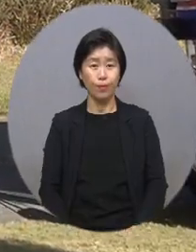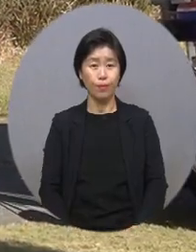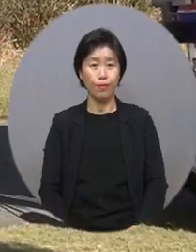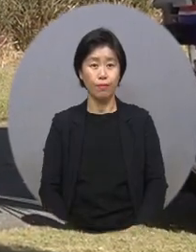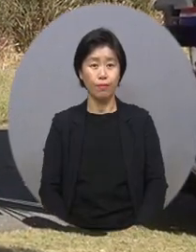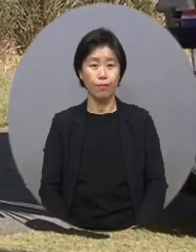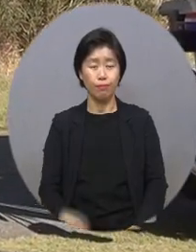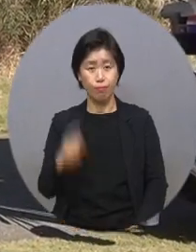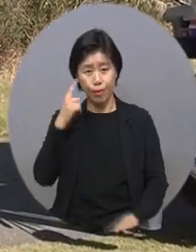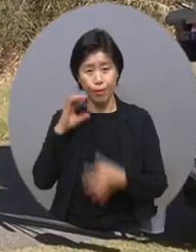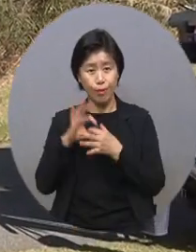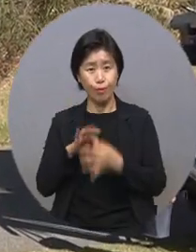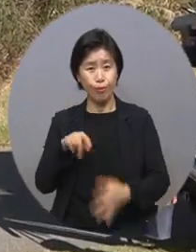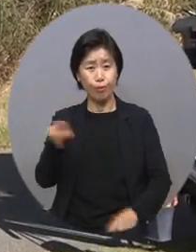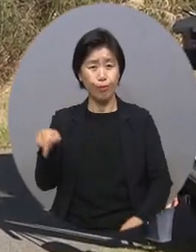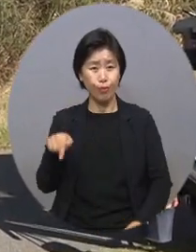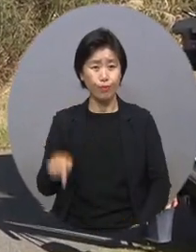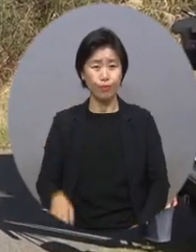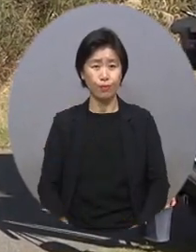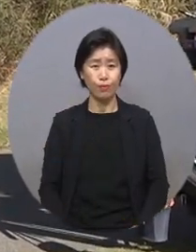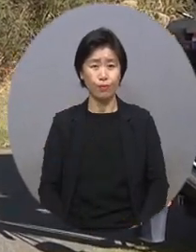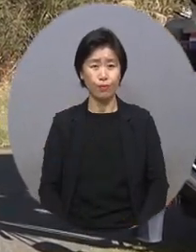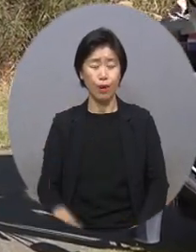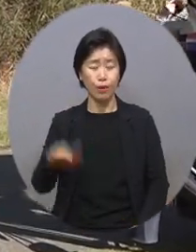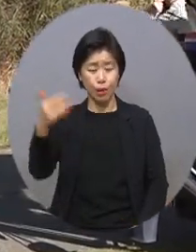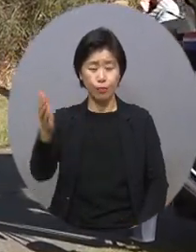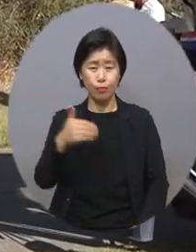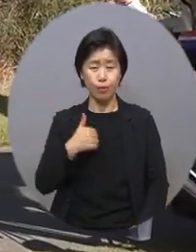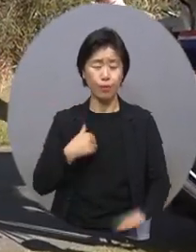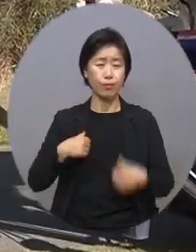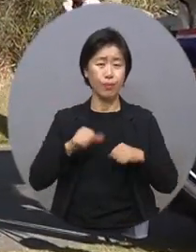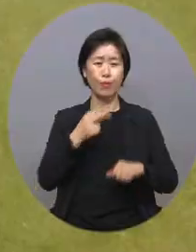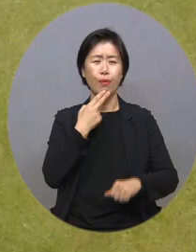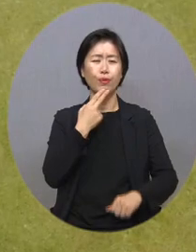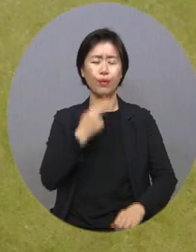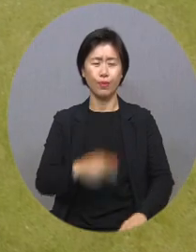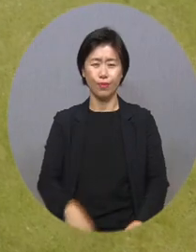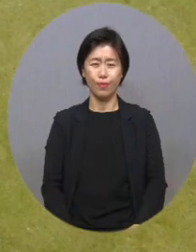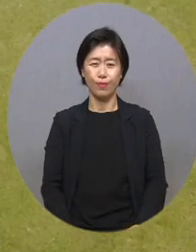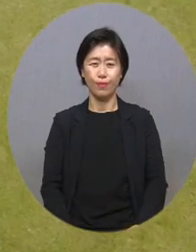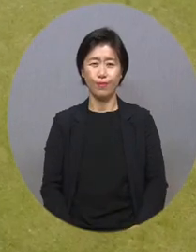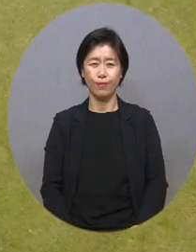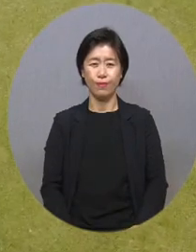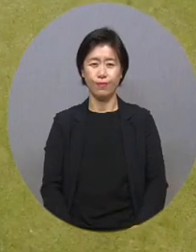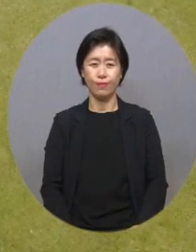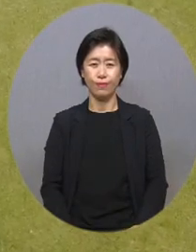어? 뭐야? 씨. 다음부터 기부업 안 할 거야.